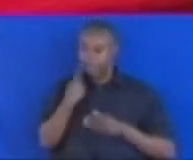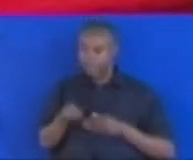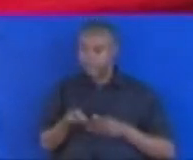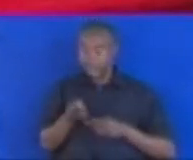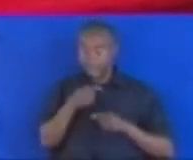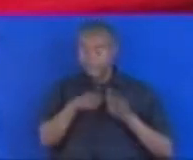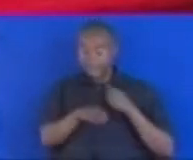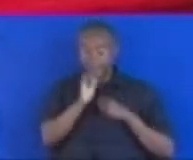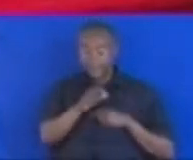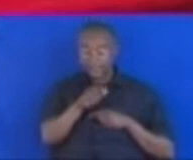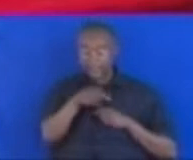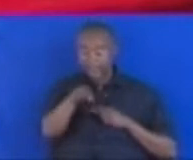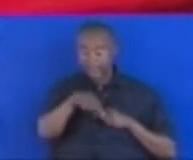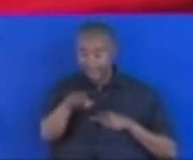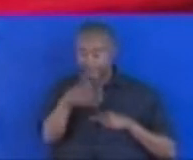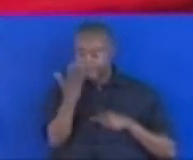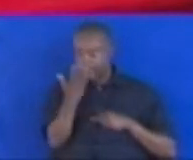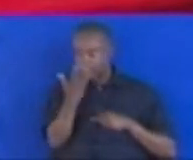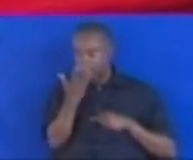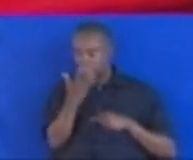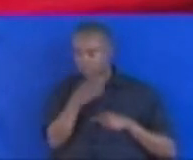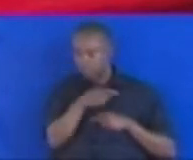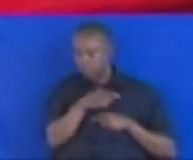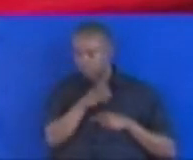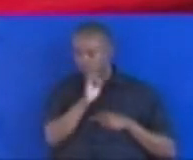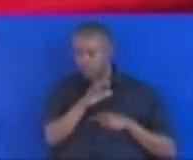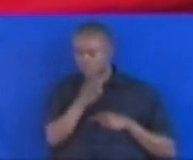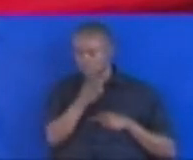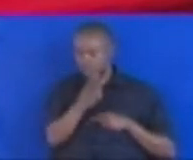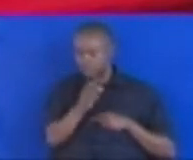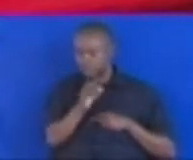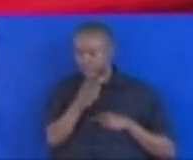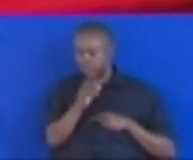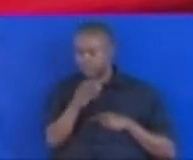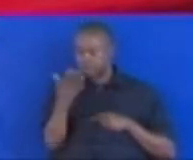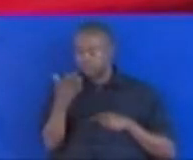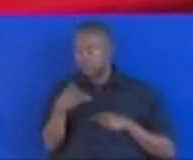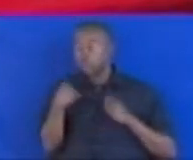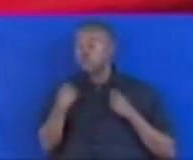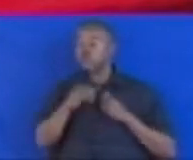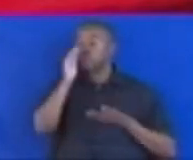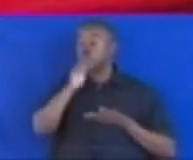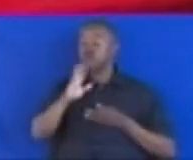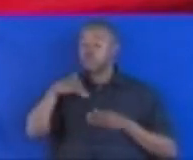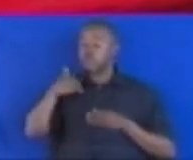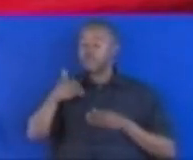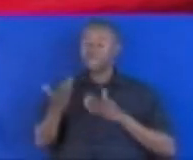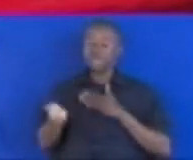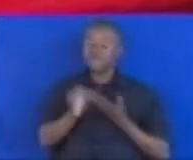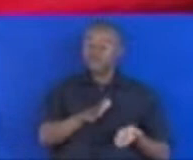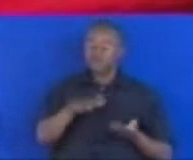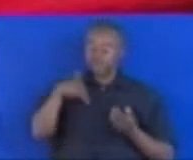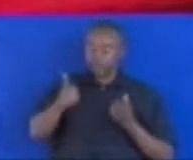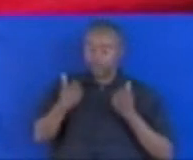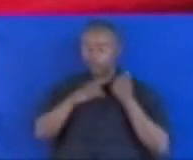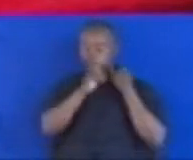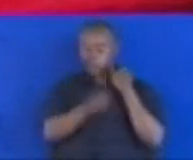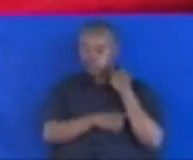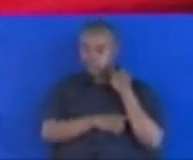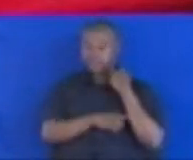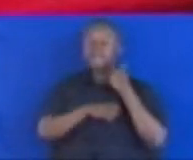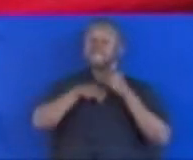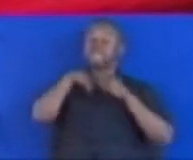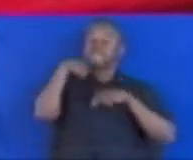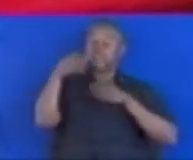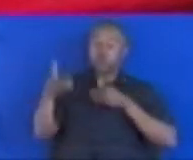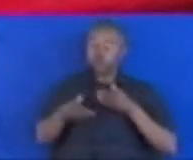katika miaka hii mitano mpaka 2025 juhudi za kupunguza vifo vya wajawazito na watoto zitaendelezwa na